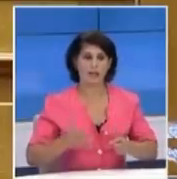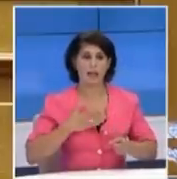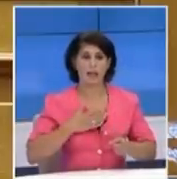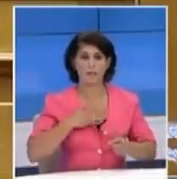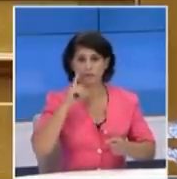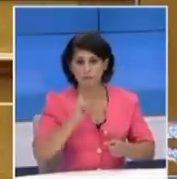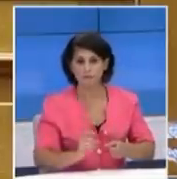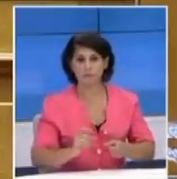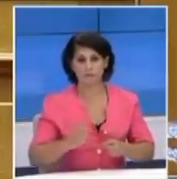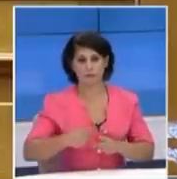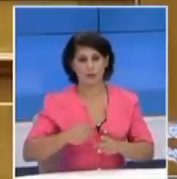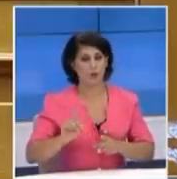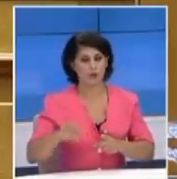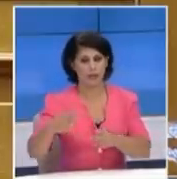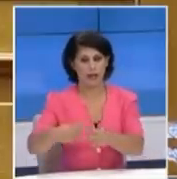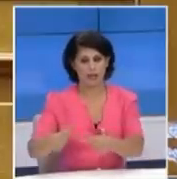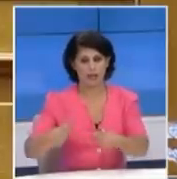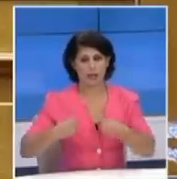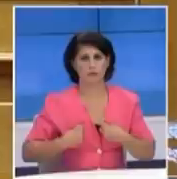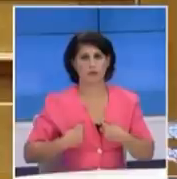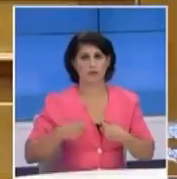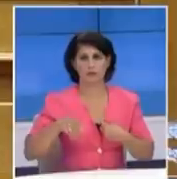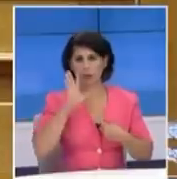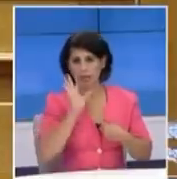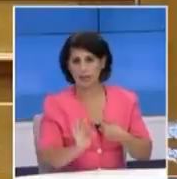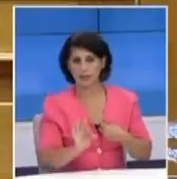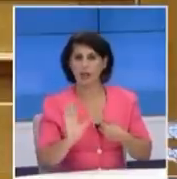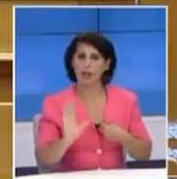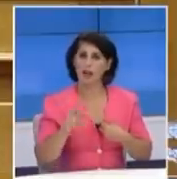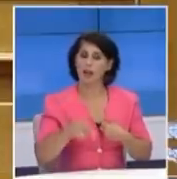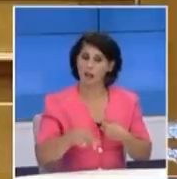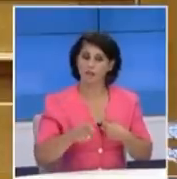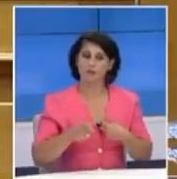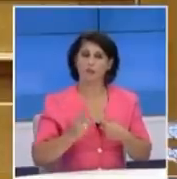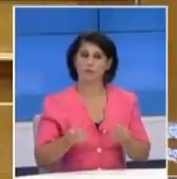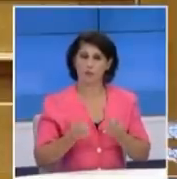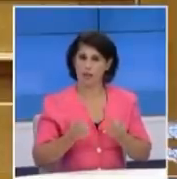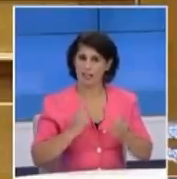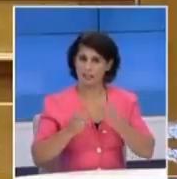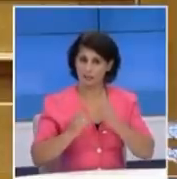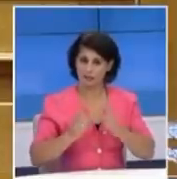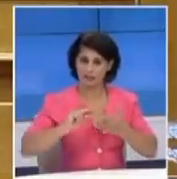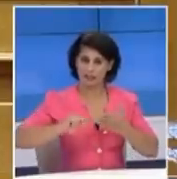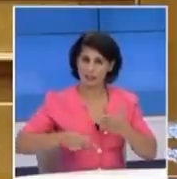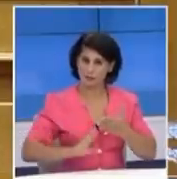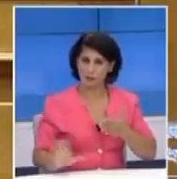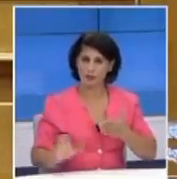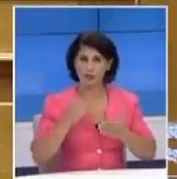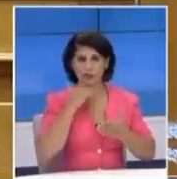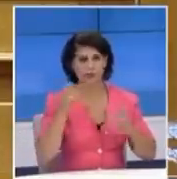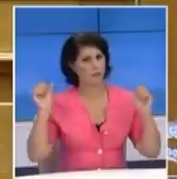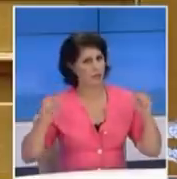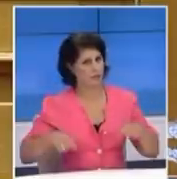Εμείς οφείλουμε στην Ελλάδα και όχι η Ελλάδα σε εμάς. Αυτή είναι μια αλήθεια. Αλλά έτσι όπως κάνετε τις συμβάσεις και τις συμφωνίες, δεν μπορούμε